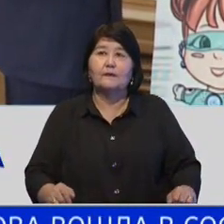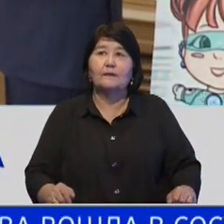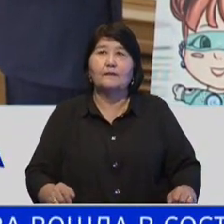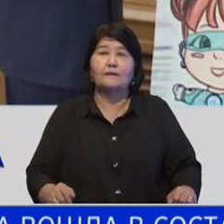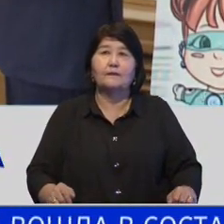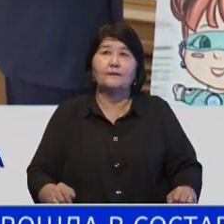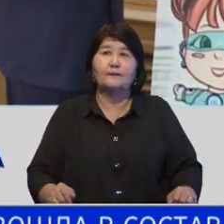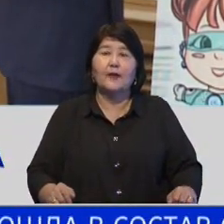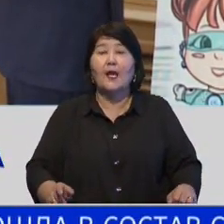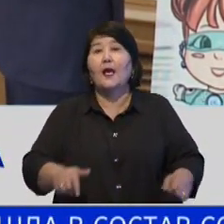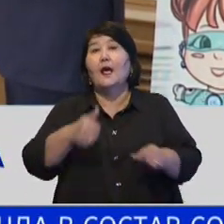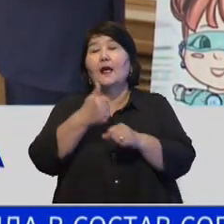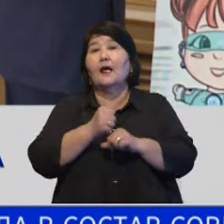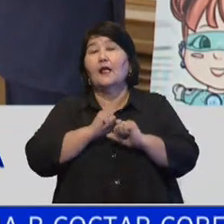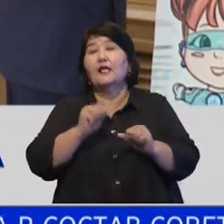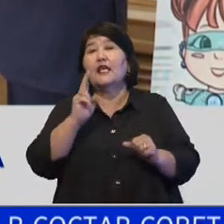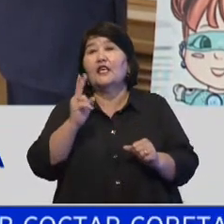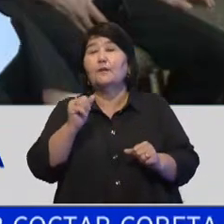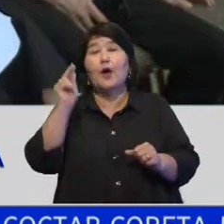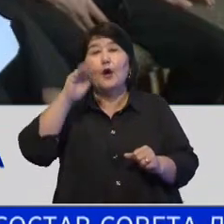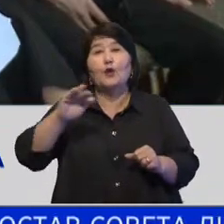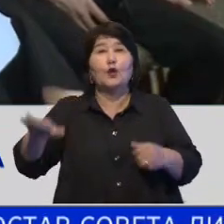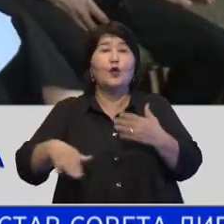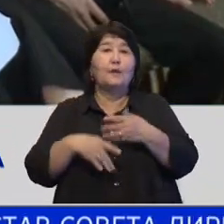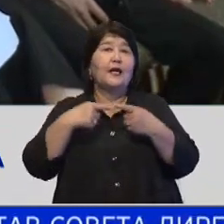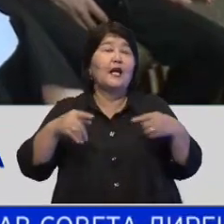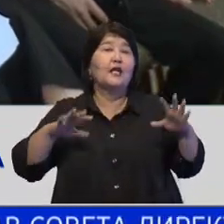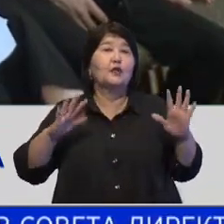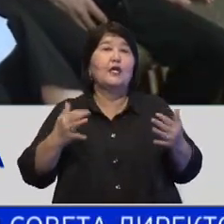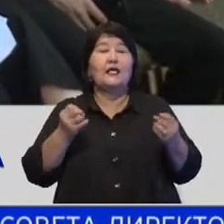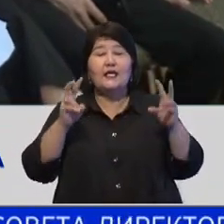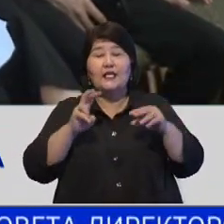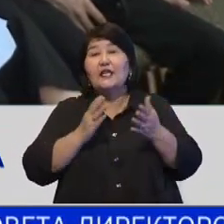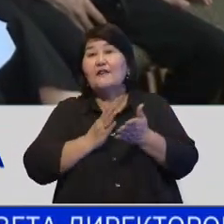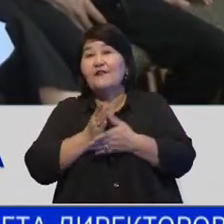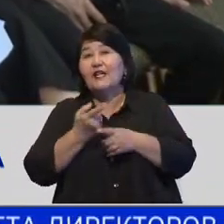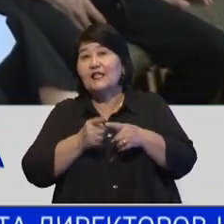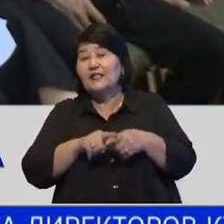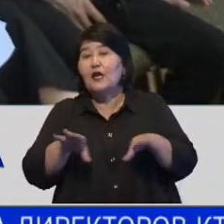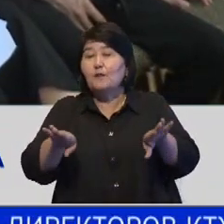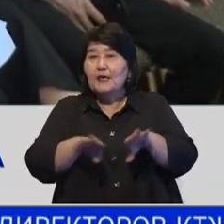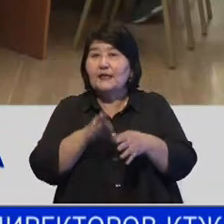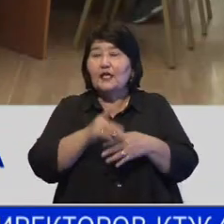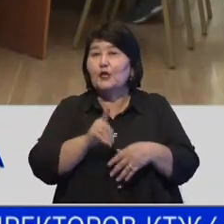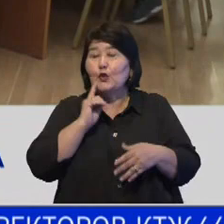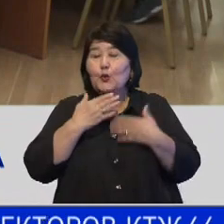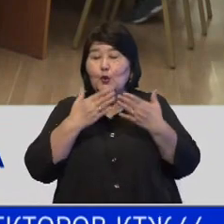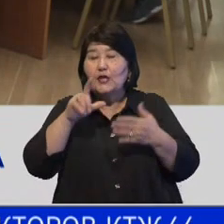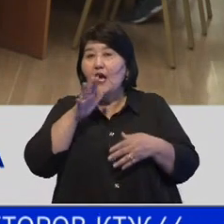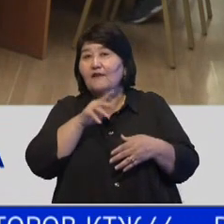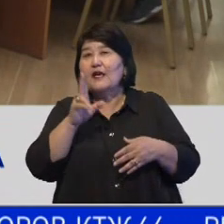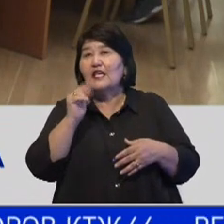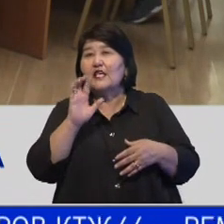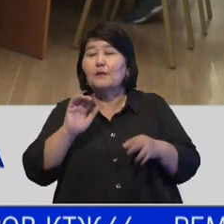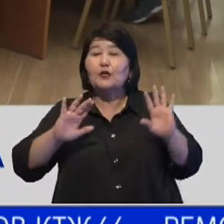интернете главные герои Кибер Сити школьники попадают в разные ситуации и ищут выход из них вместе с ними и юные читатели во время